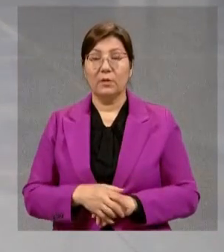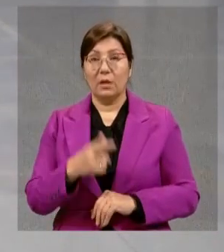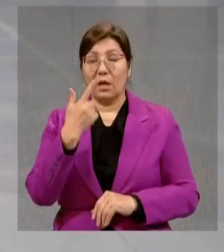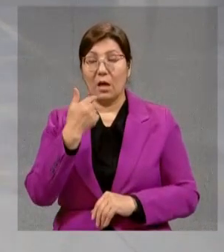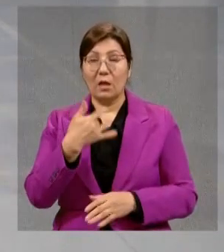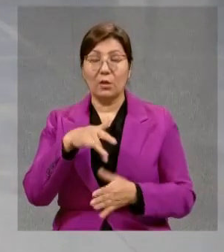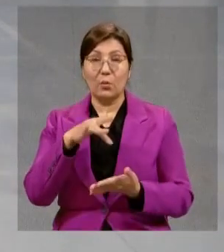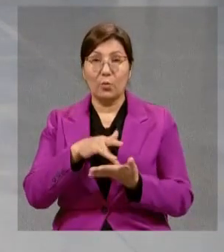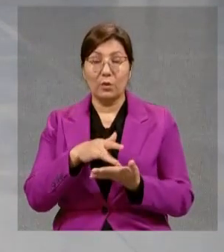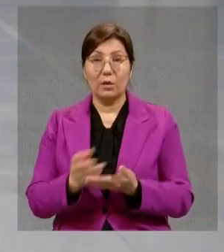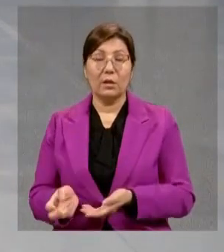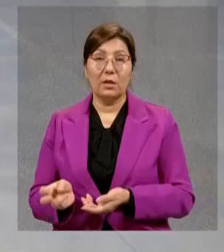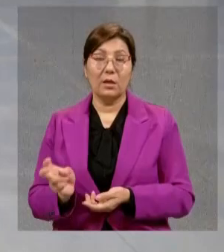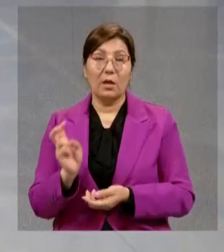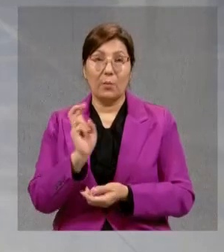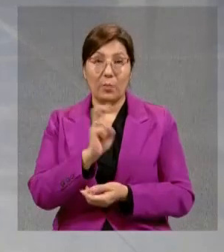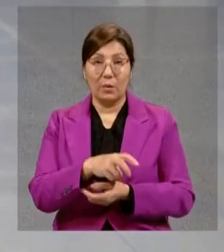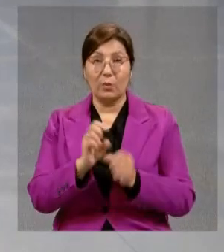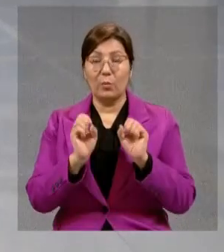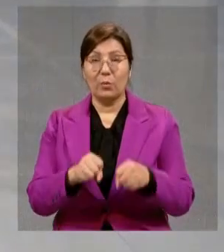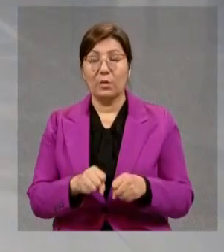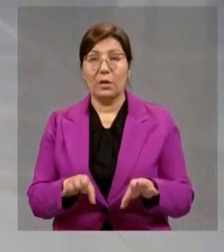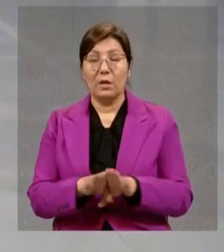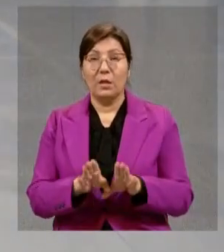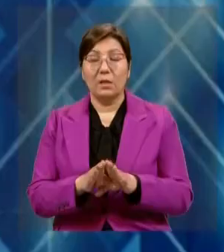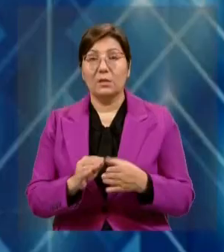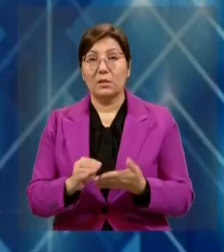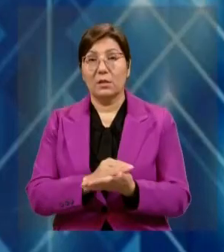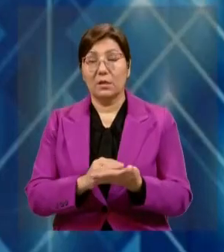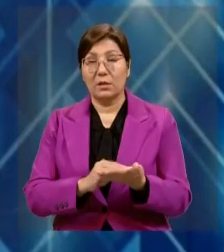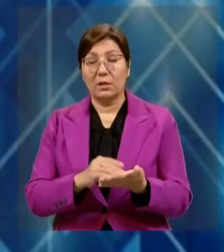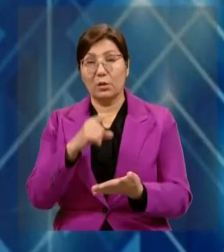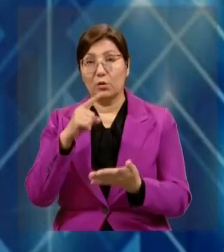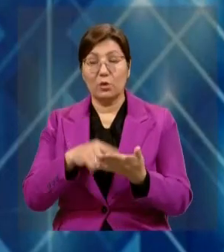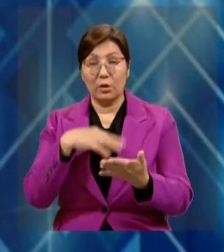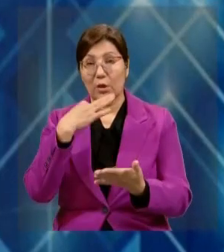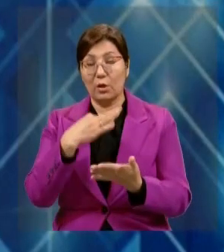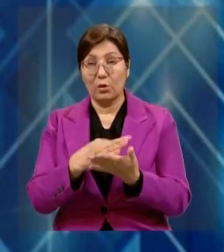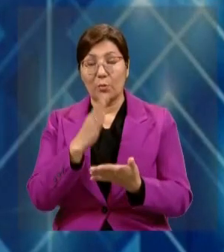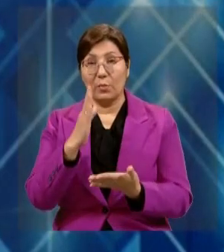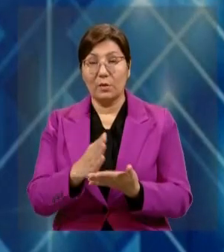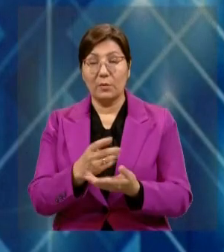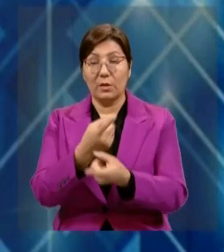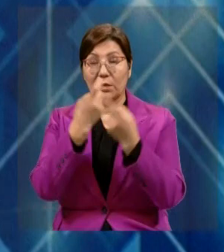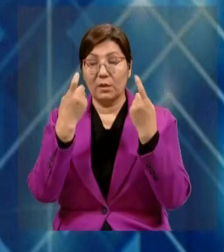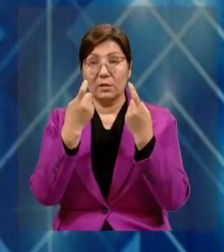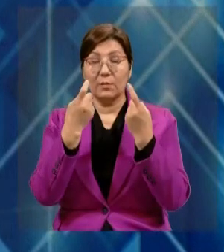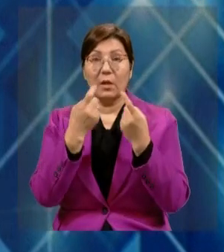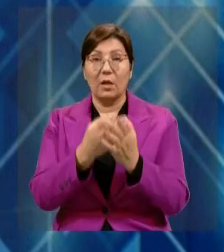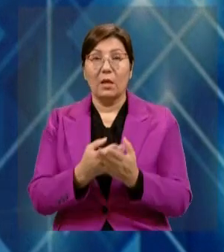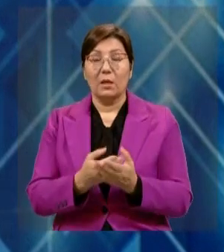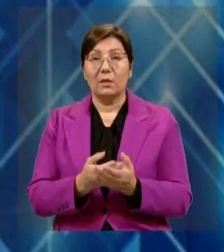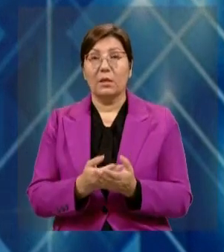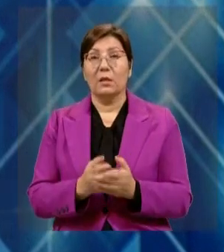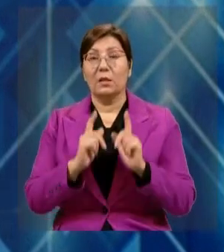орталықтарына жүгінесіздер. Сол жүгінгеннен кейін сіздерге анкета беріледі. Сол анкета бойынша ақпараттандырылған келісім толтырасыздар. Және